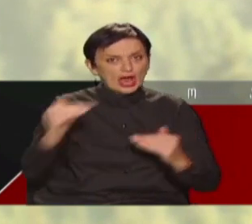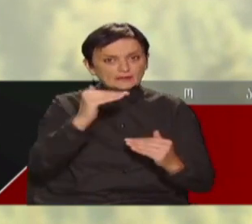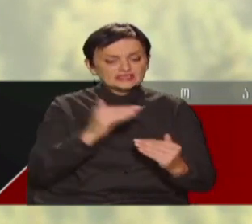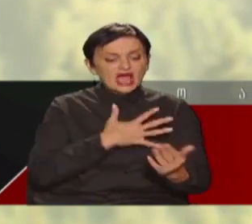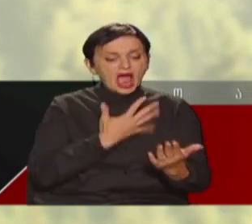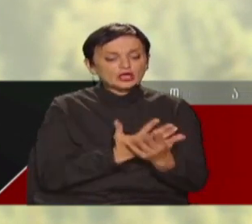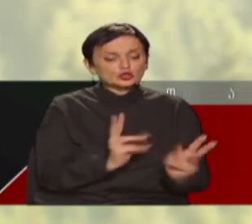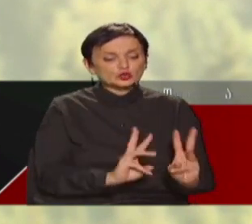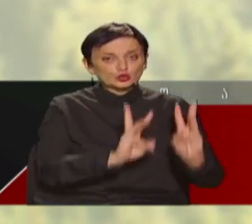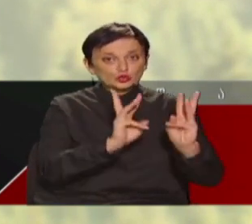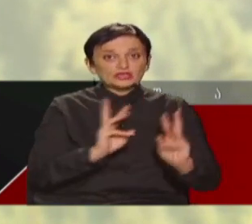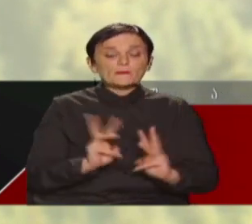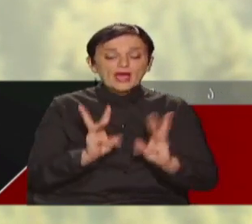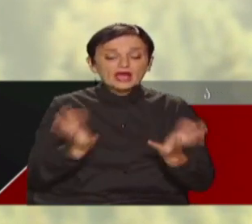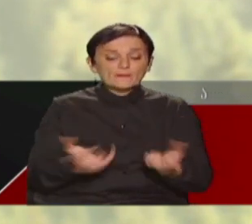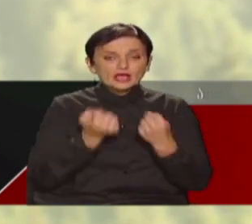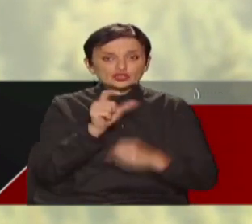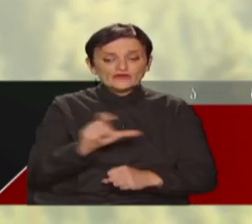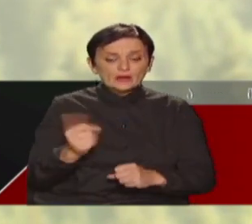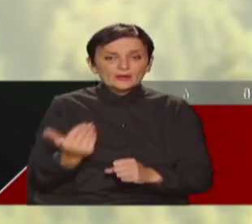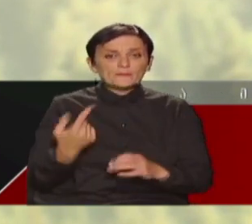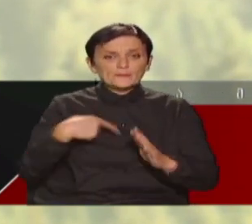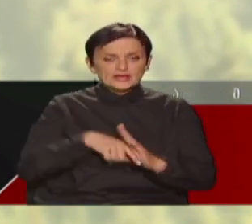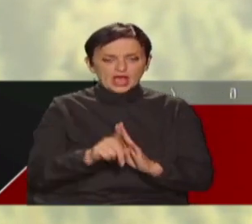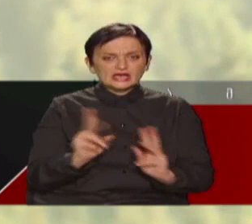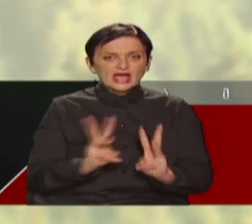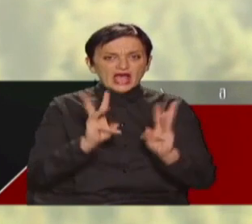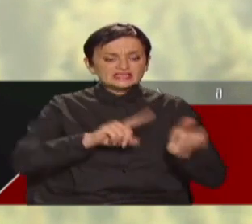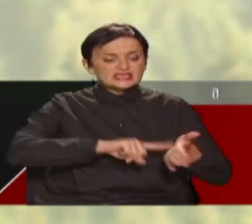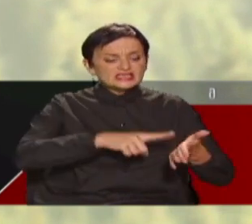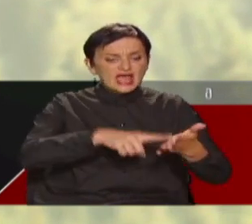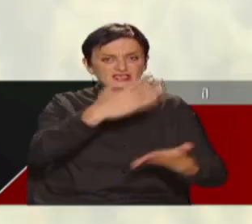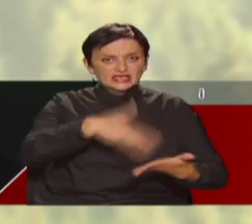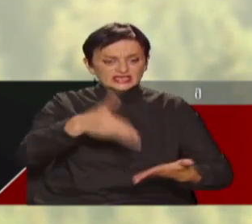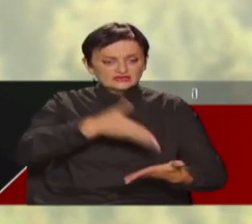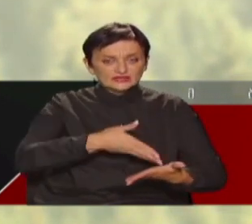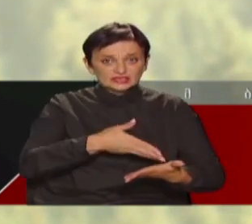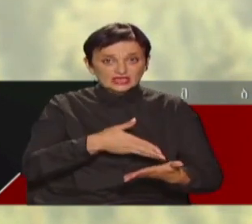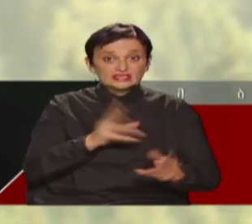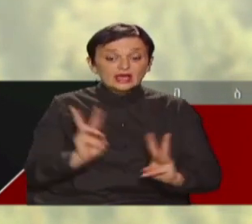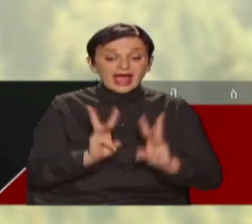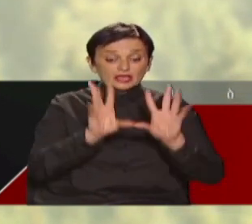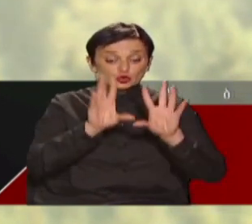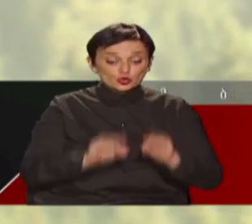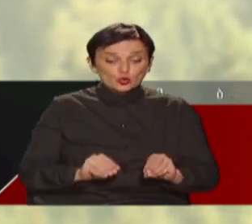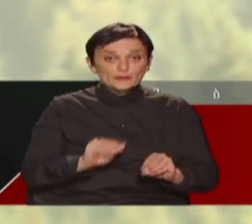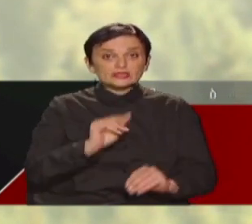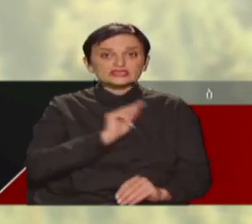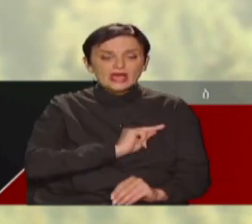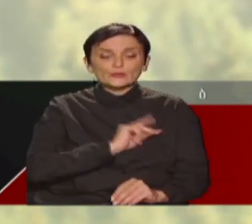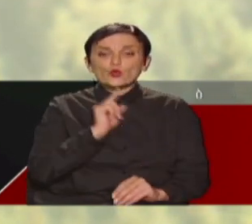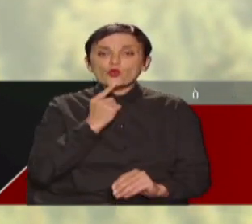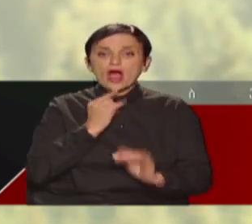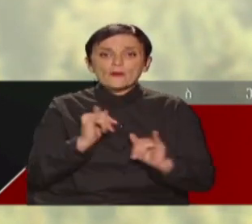activuri zone, mehanzele mașuele bismir, ochta, hanzeli skerebis, liquidația, hanzeli scrobis, samușoeps,